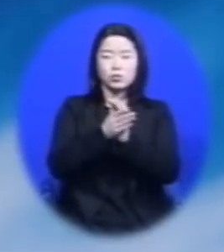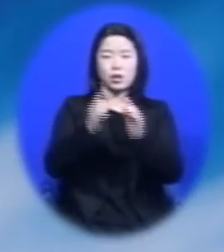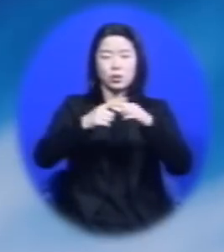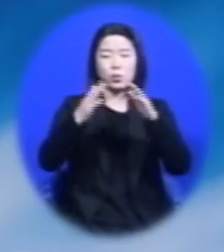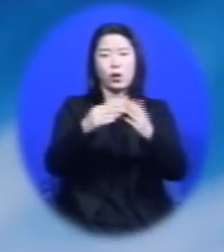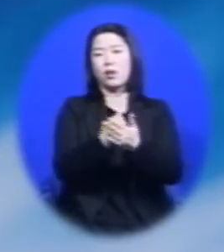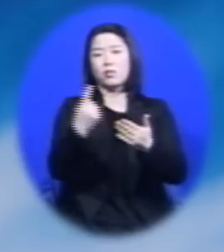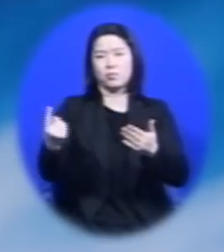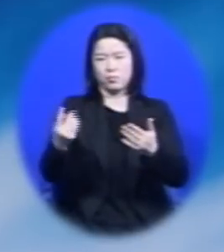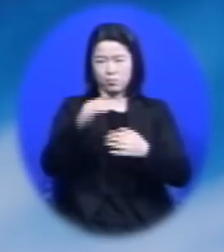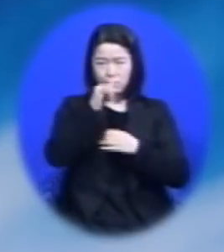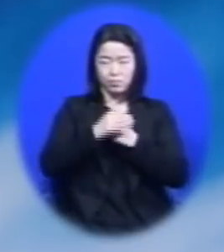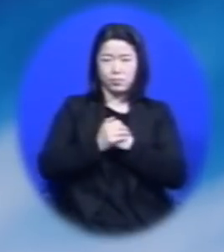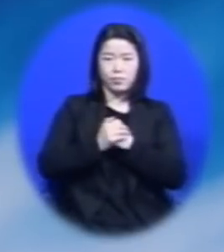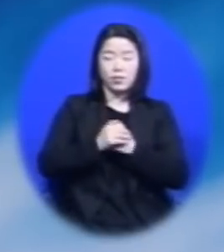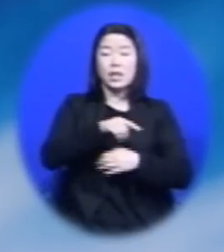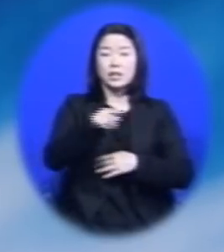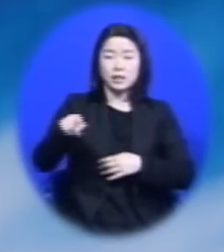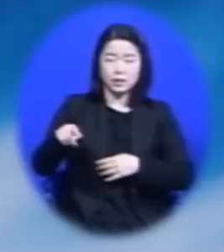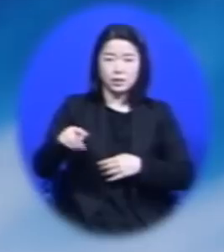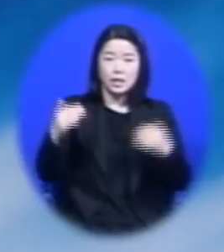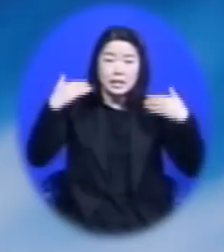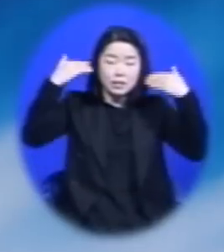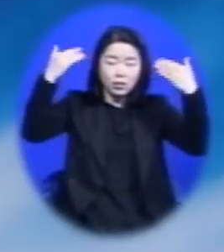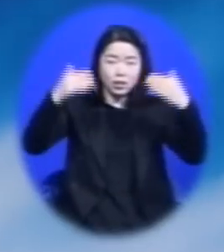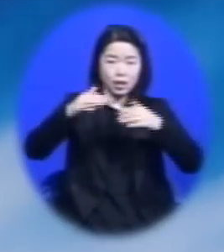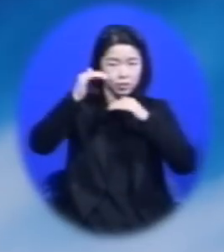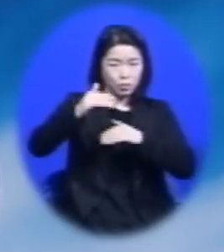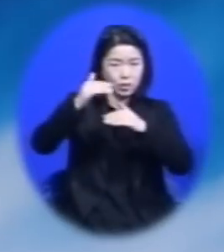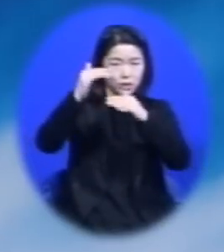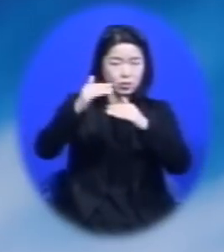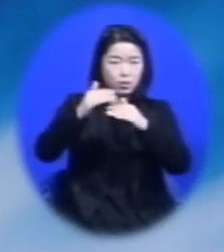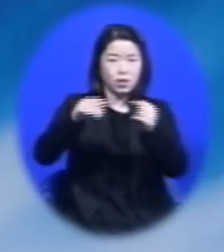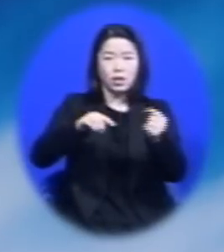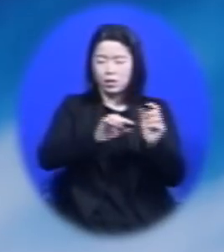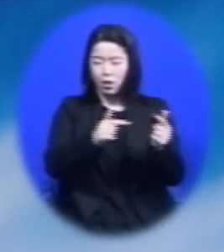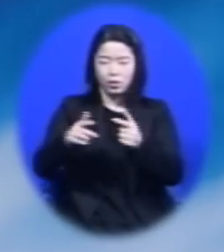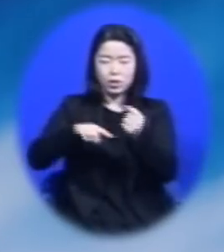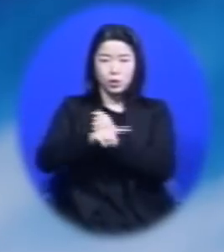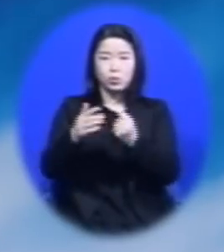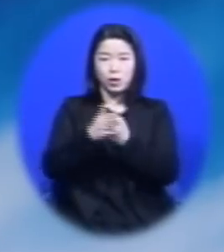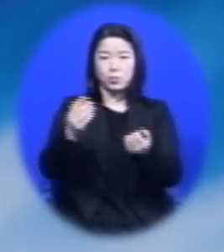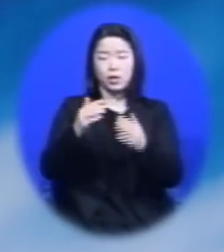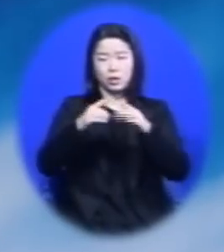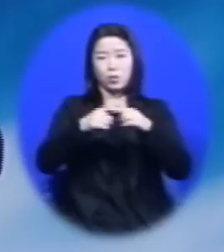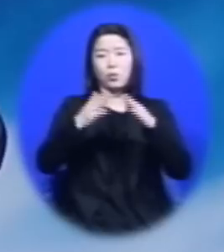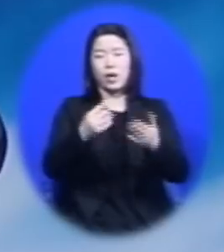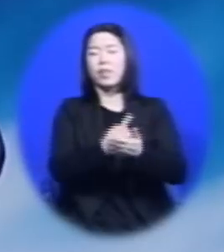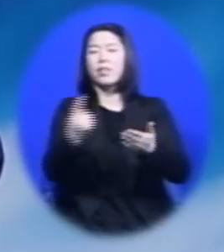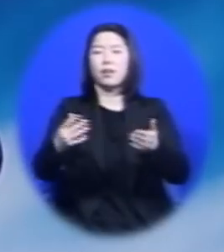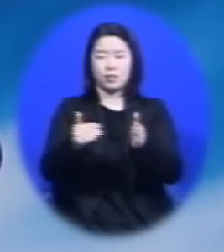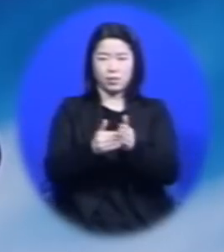안 다닙니다 그들이 성장하는 과정에서 이런저런 이유로 교회를 떠난 거지요